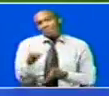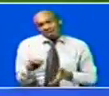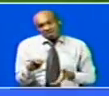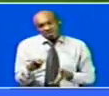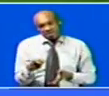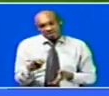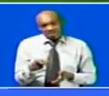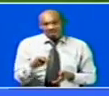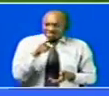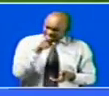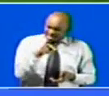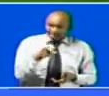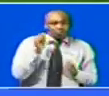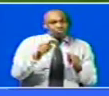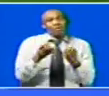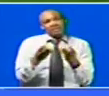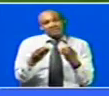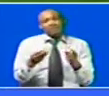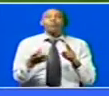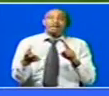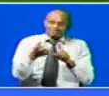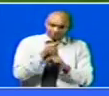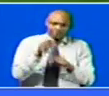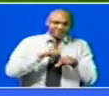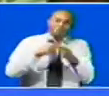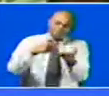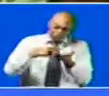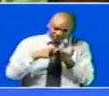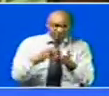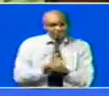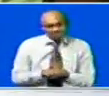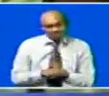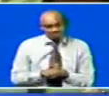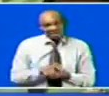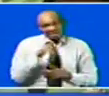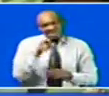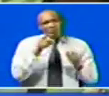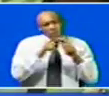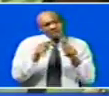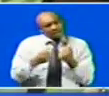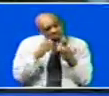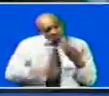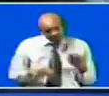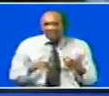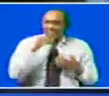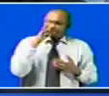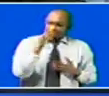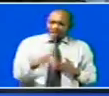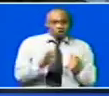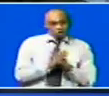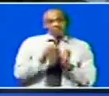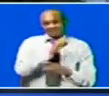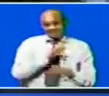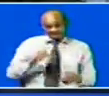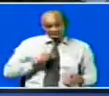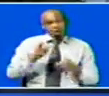easily have been achieved through administrative processes. Ni usemi ambao ulipigwa pambaja na spika wa bunge la seneti,